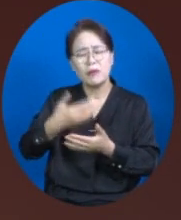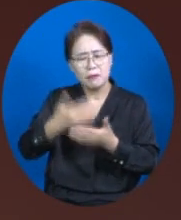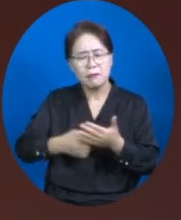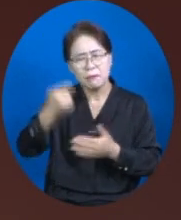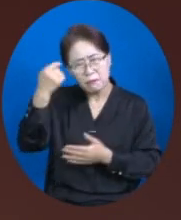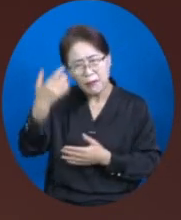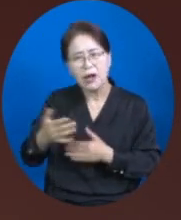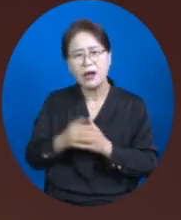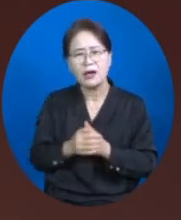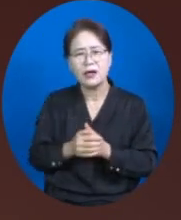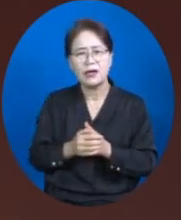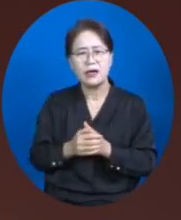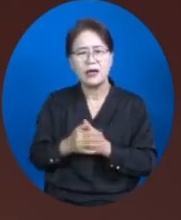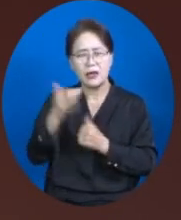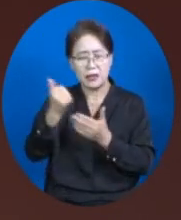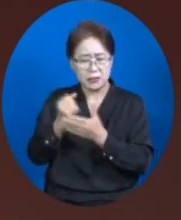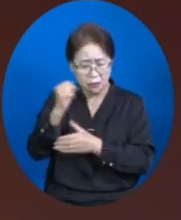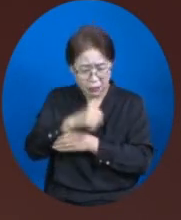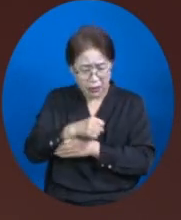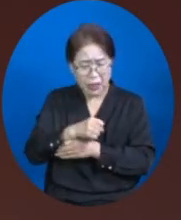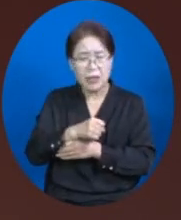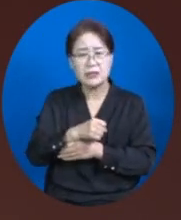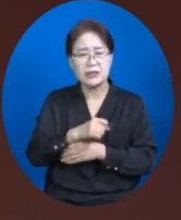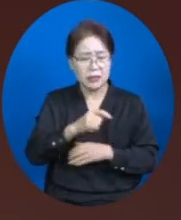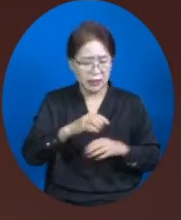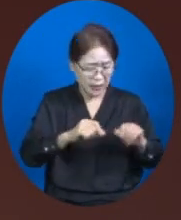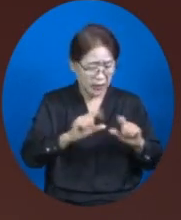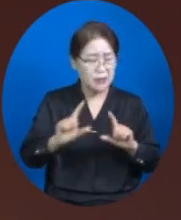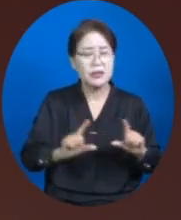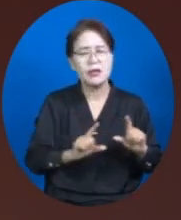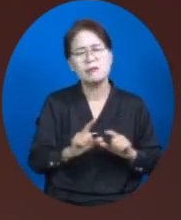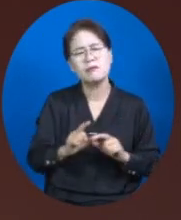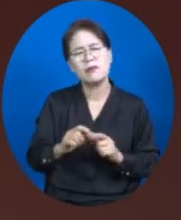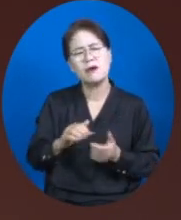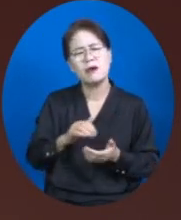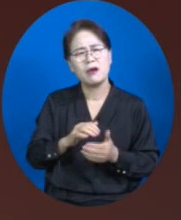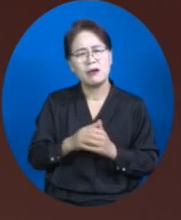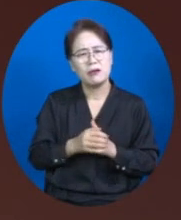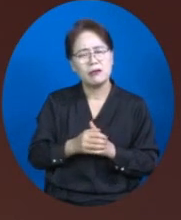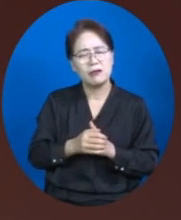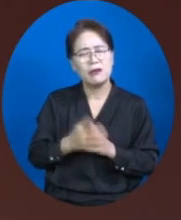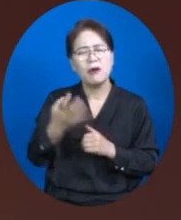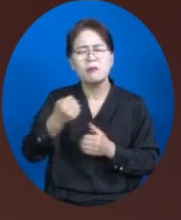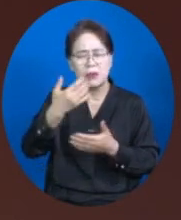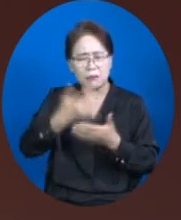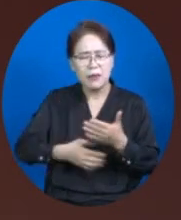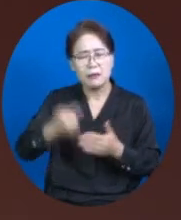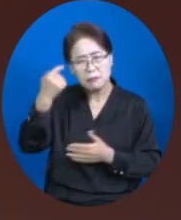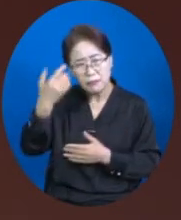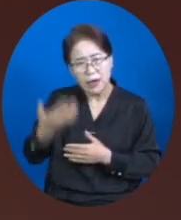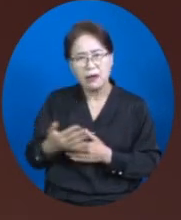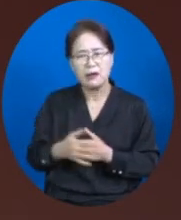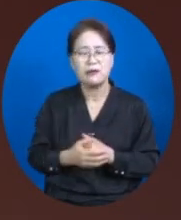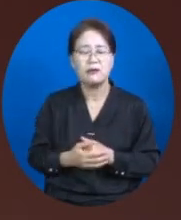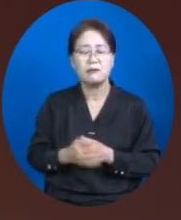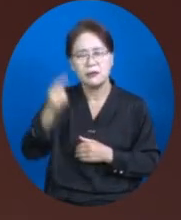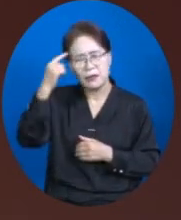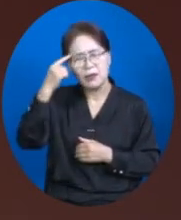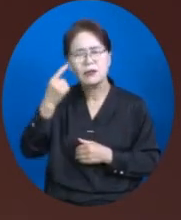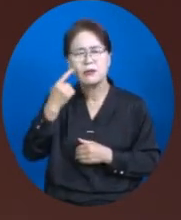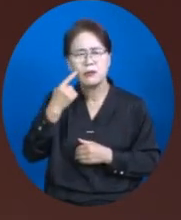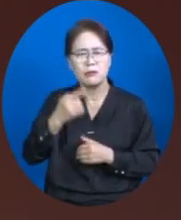허락하신이 땅에서의 남은 시간이 얼마나 될까요 여러분 생각해 보면